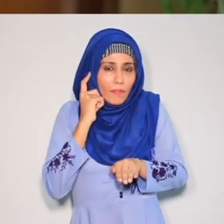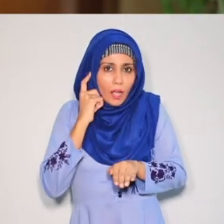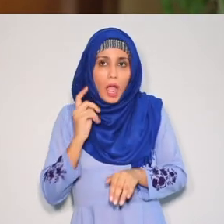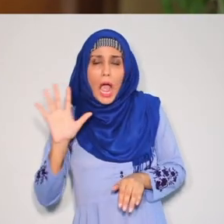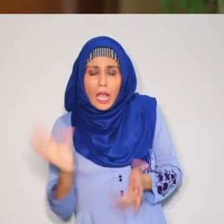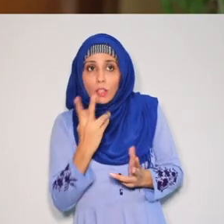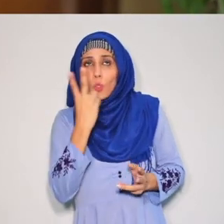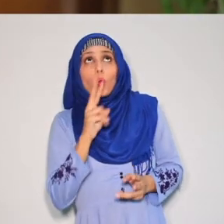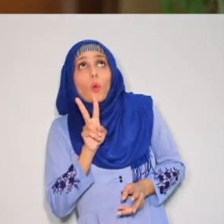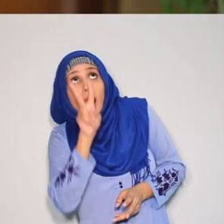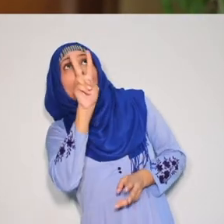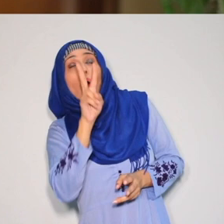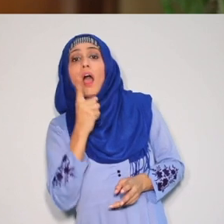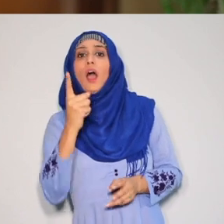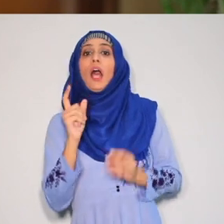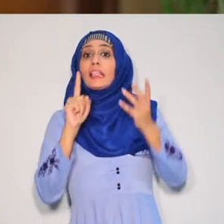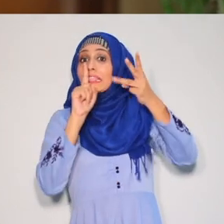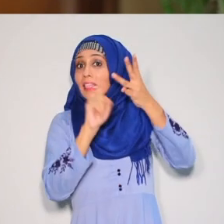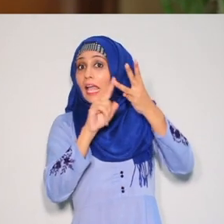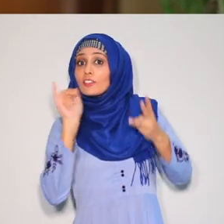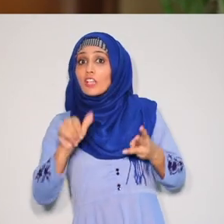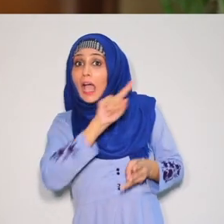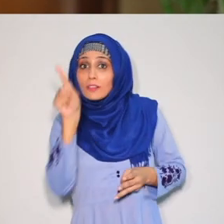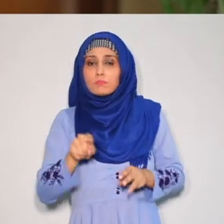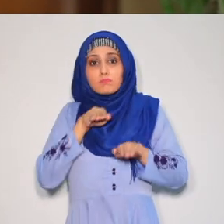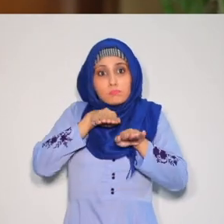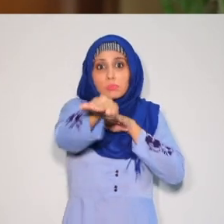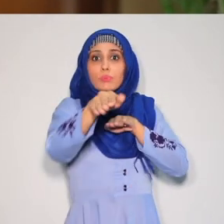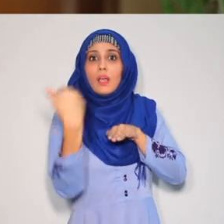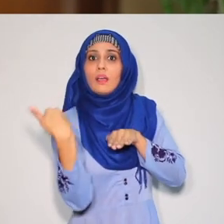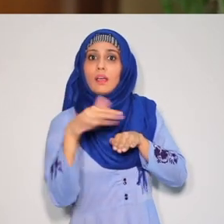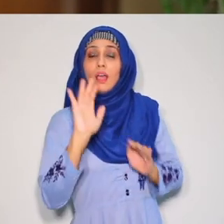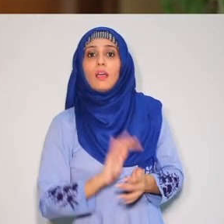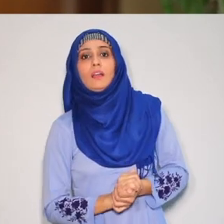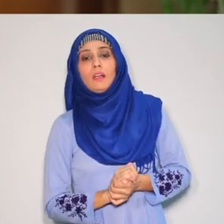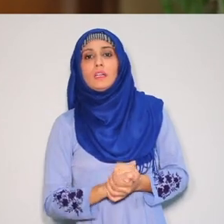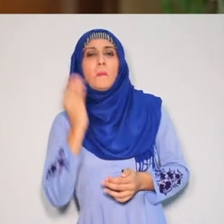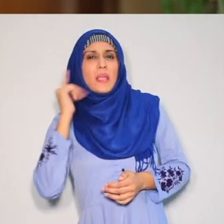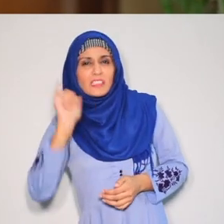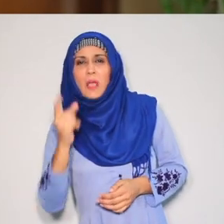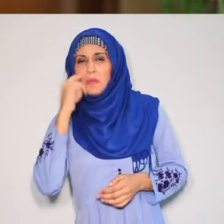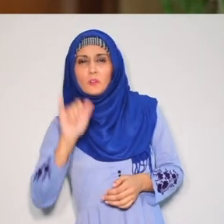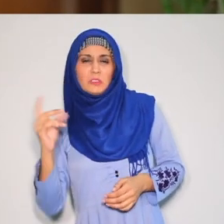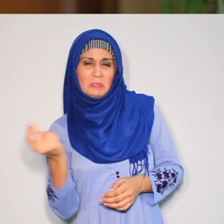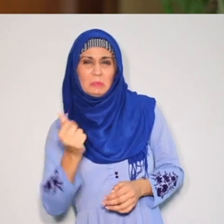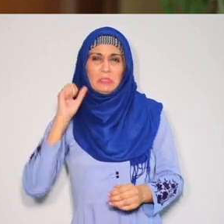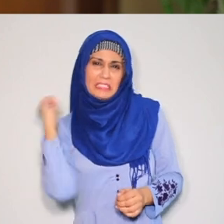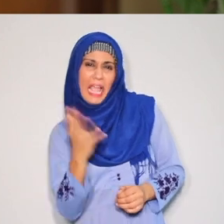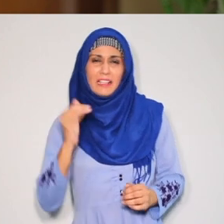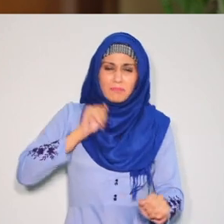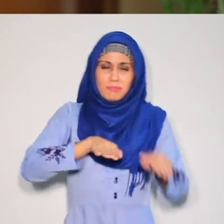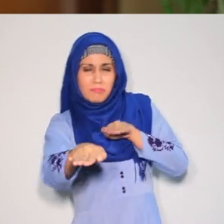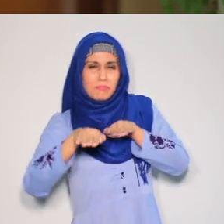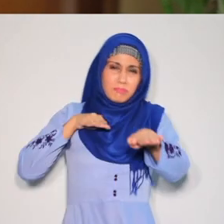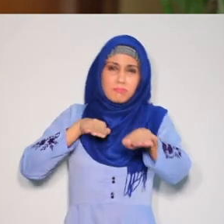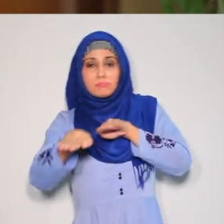अचानक दोनों को आवाज आई। जूम जूम उनसे आगे निकल गया था। बूम बूम और टुक टुक तेजी से उड़ने लगे, तेज,